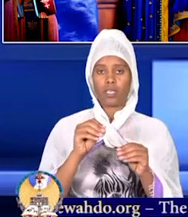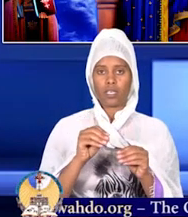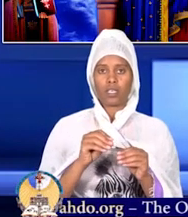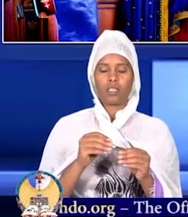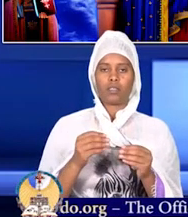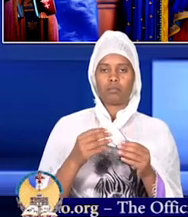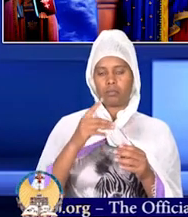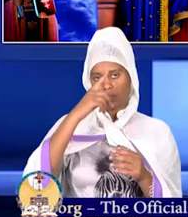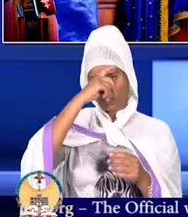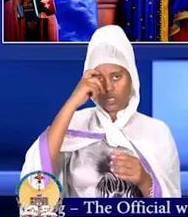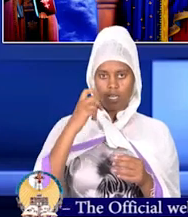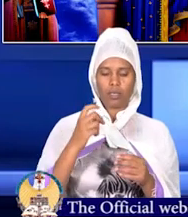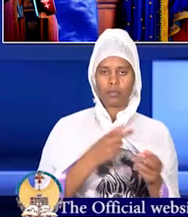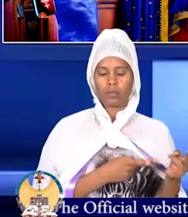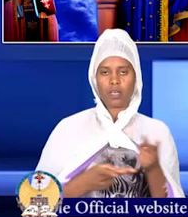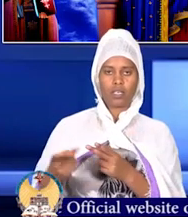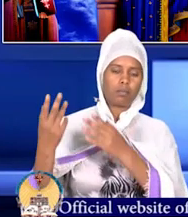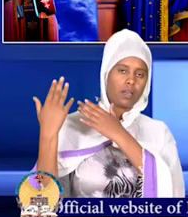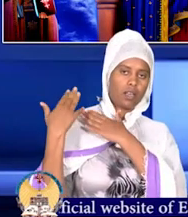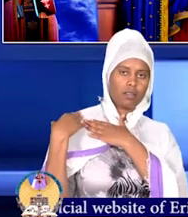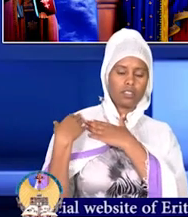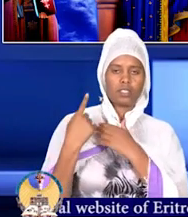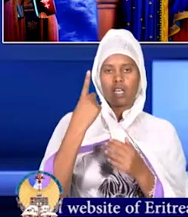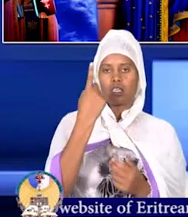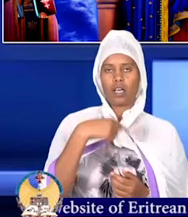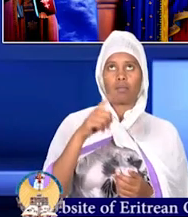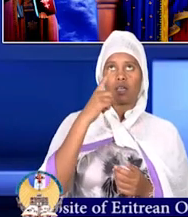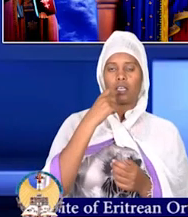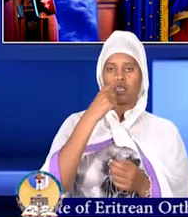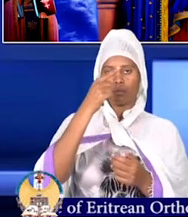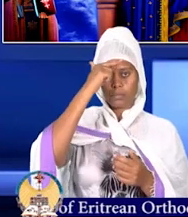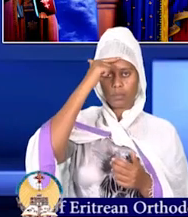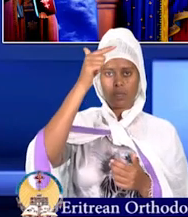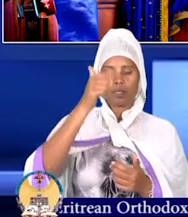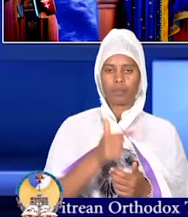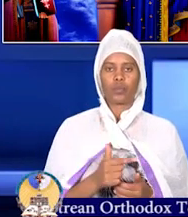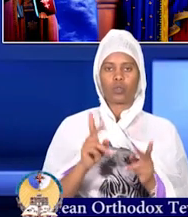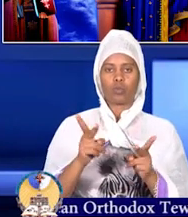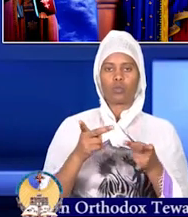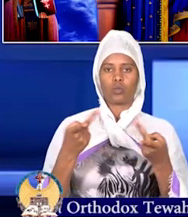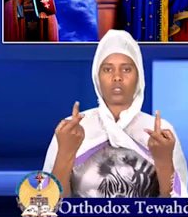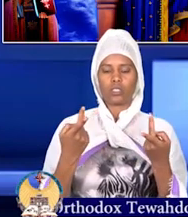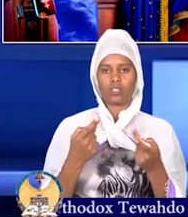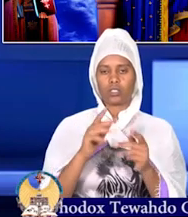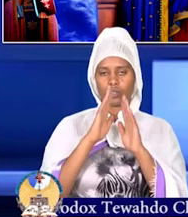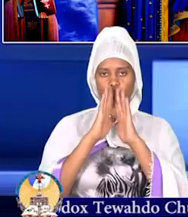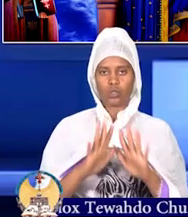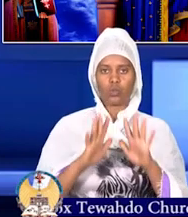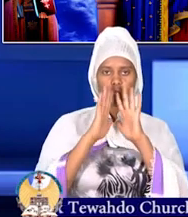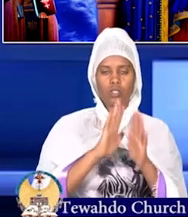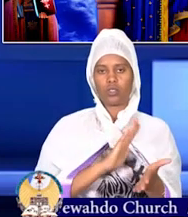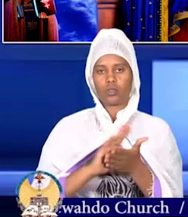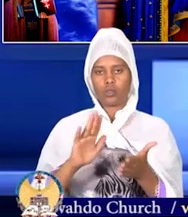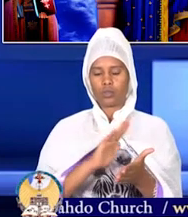እንተበልኩ ብመለኮት ብስልጣን ብባህሪ ሓደ ኣምላኽ ኢለ ብምእማን ከምኡውን